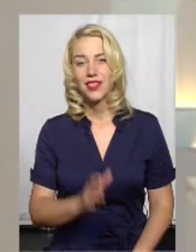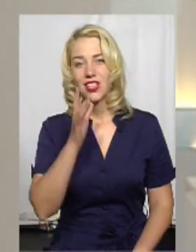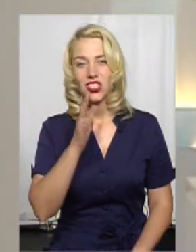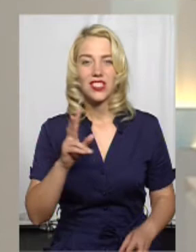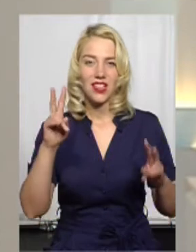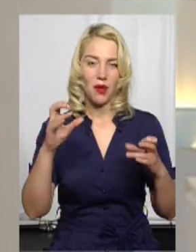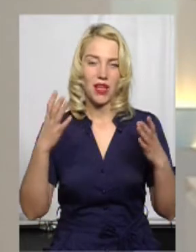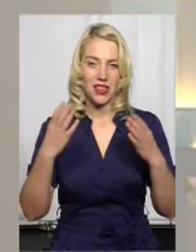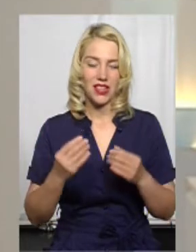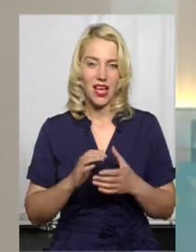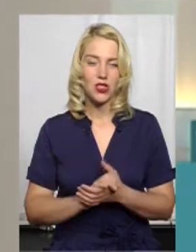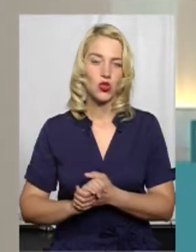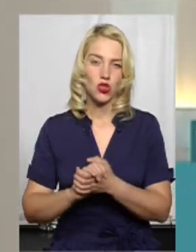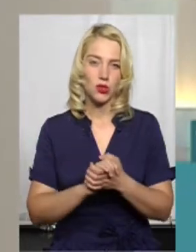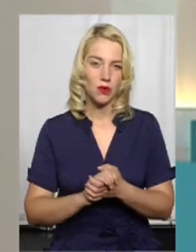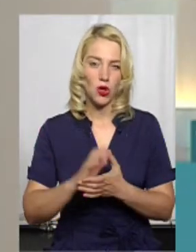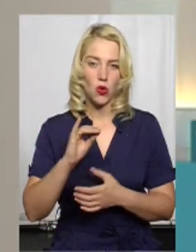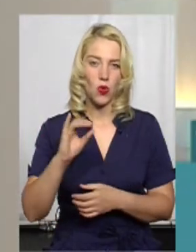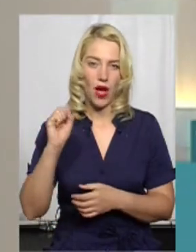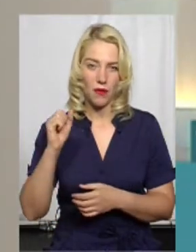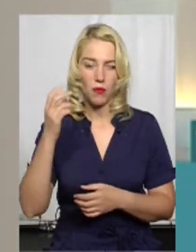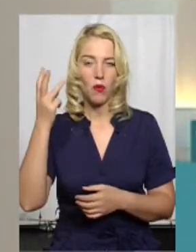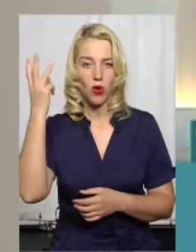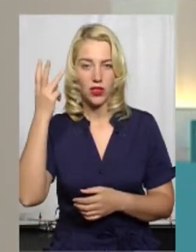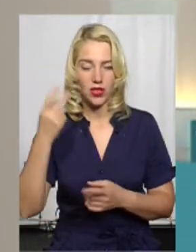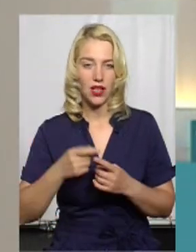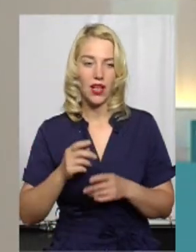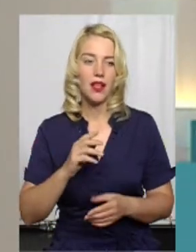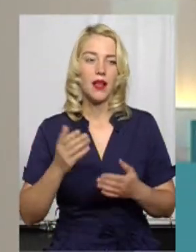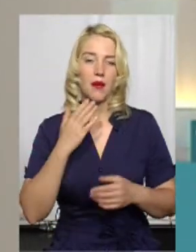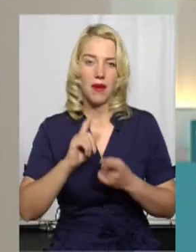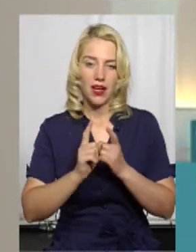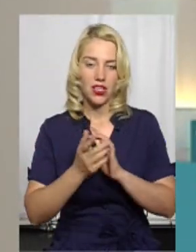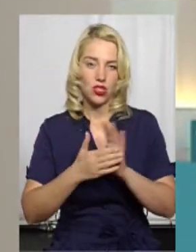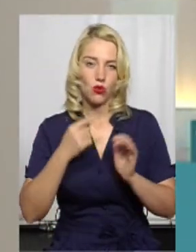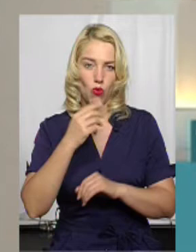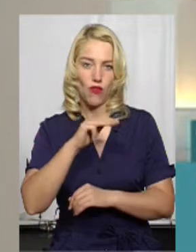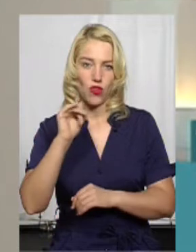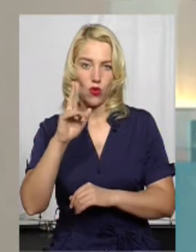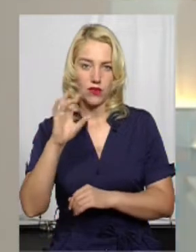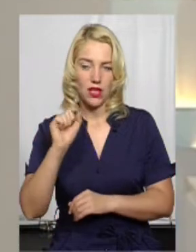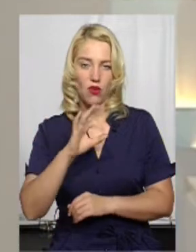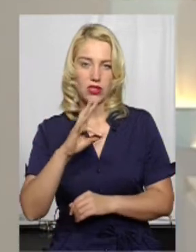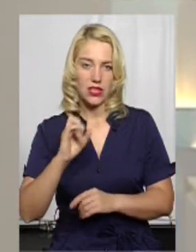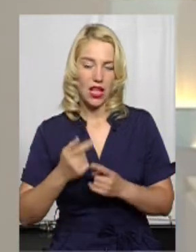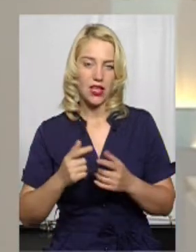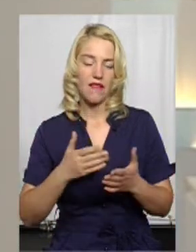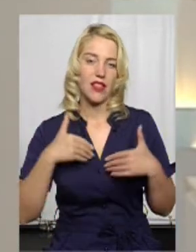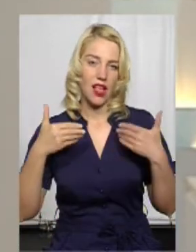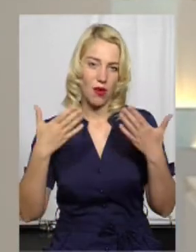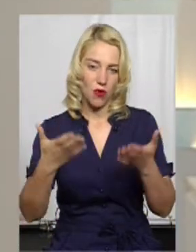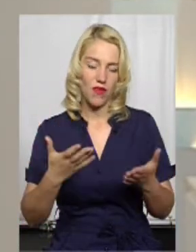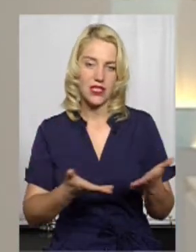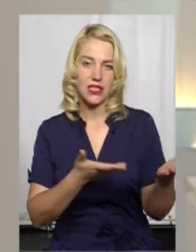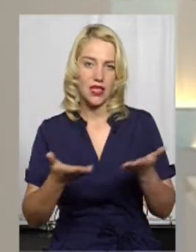Час теми дня на Суспільному UA Поділля. Олена Киміняш з Оксаною Фіновською працює для вас наживо. Усіх вітаємо і запрошуємо